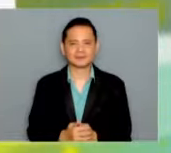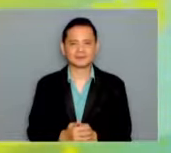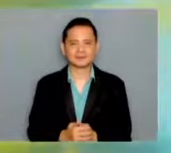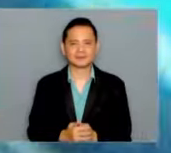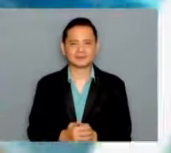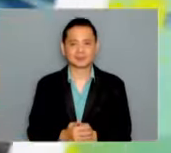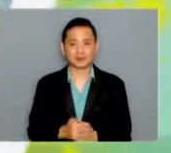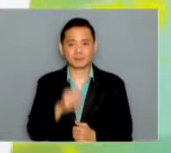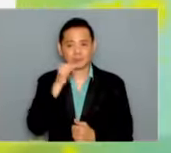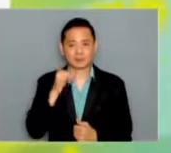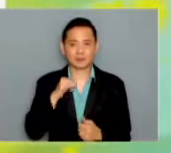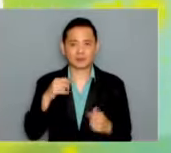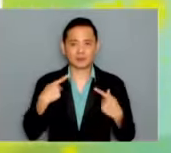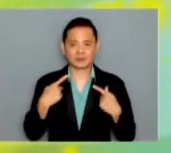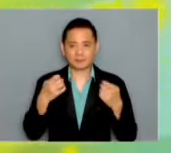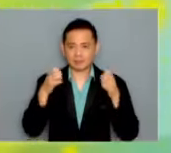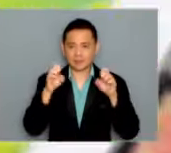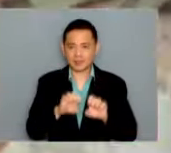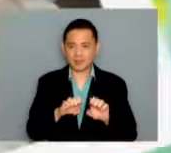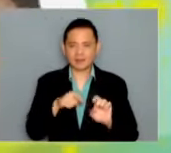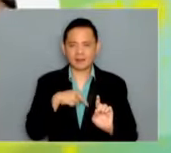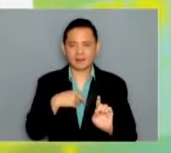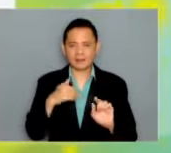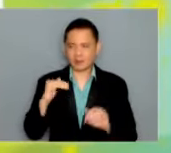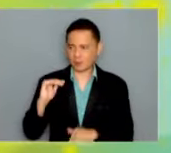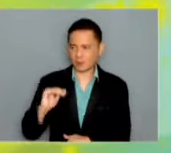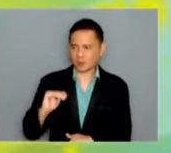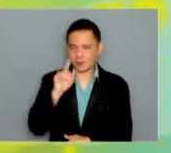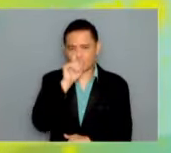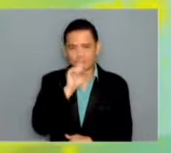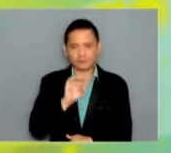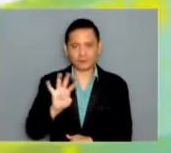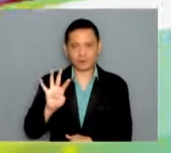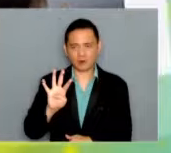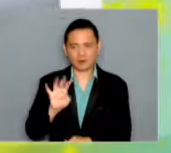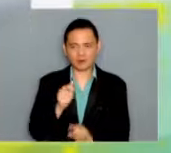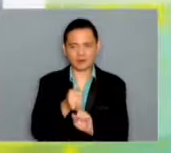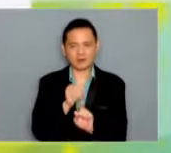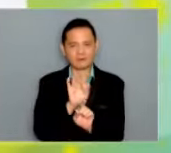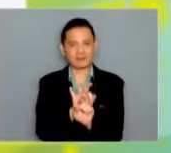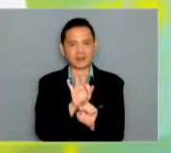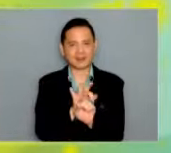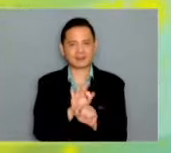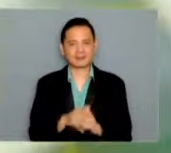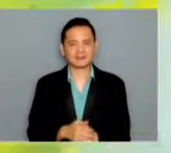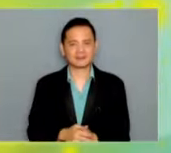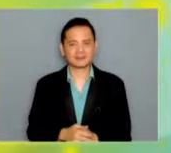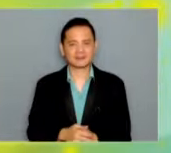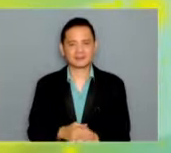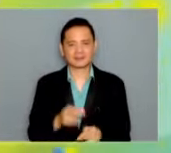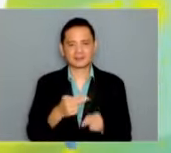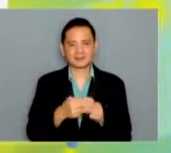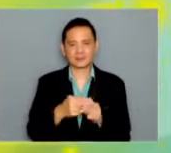kahapon. Meron tayong batang-batang fan. 4 years old, si Tony! Tony, good morning! Good morning!